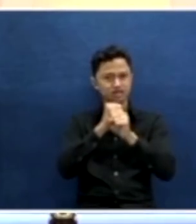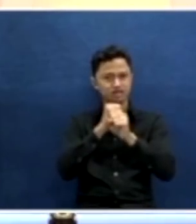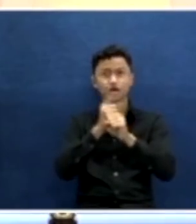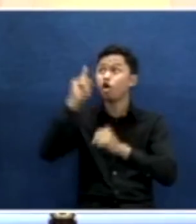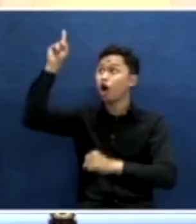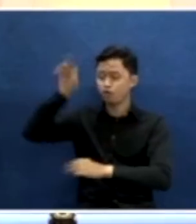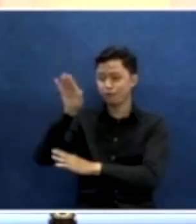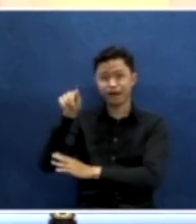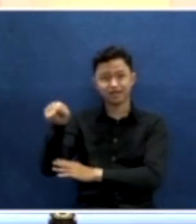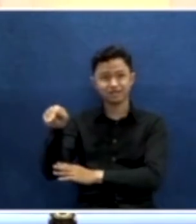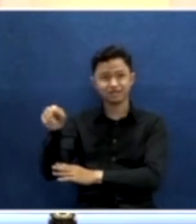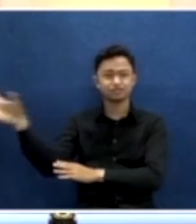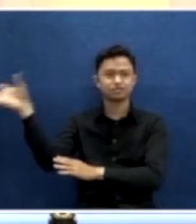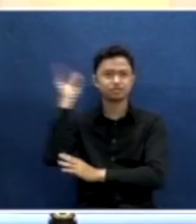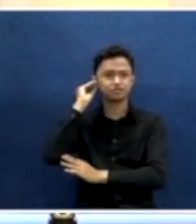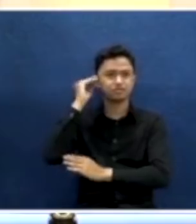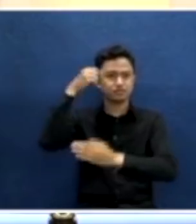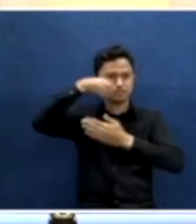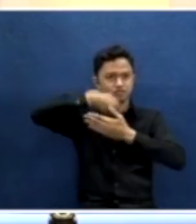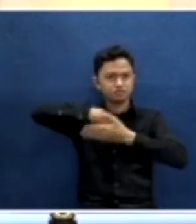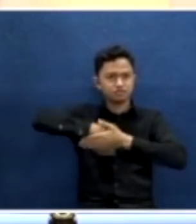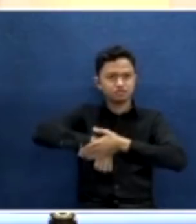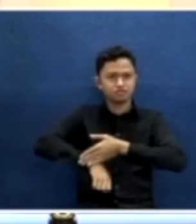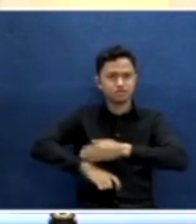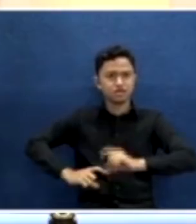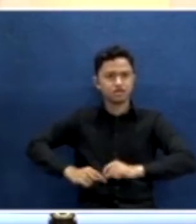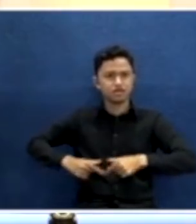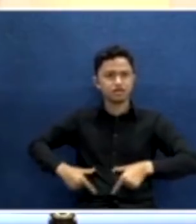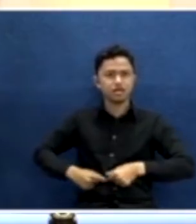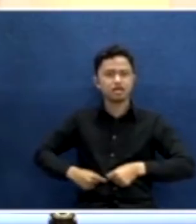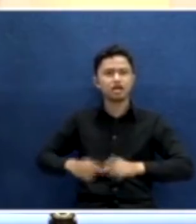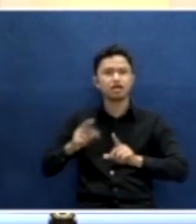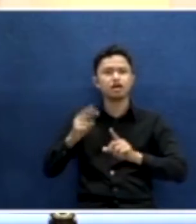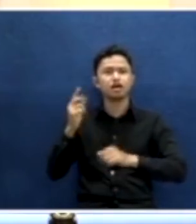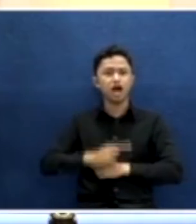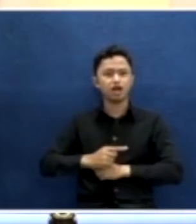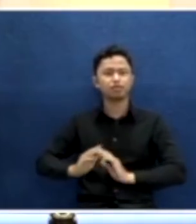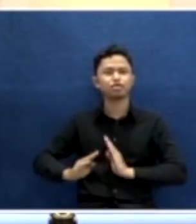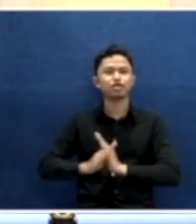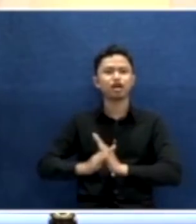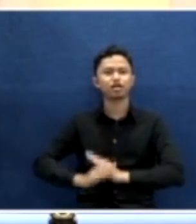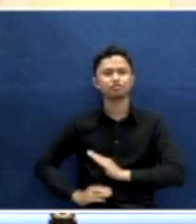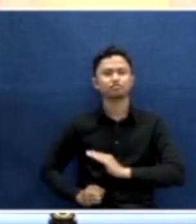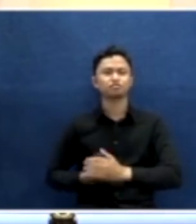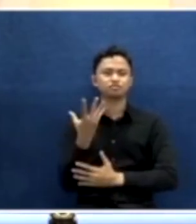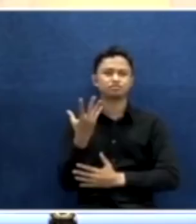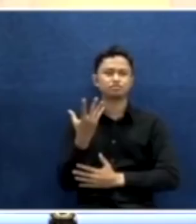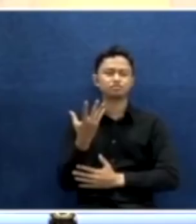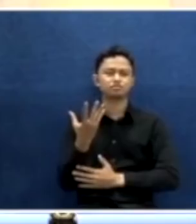maka dipadamkan sama daging yang Maroon nanti ada panggilan Quran